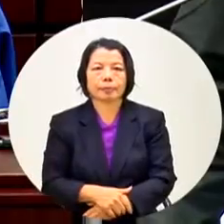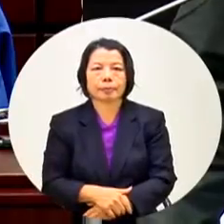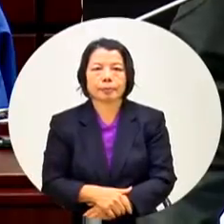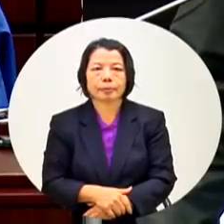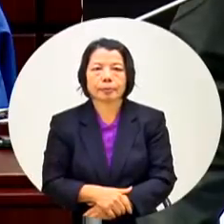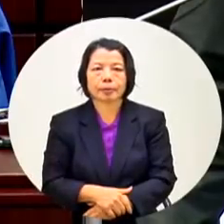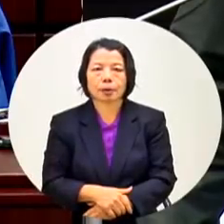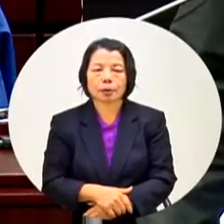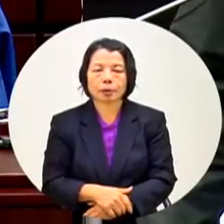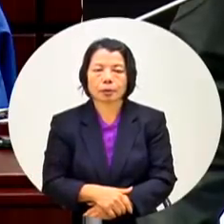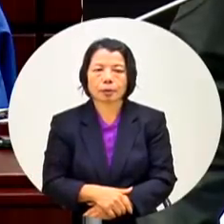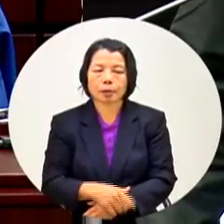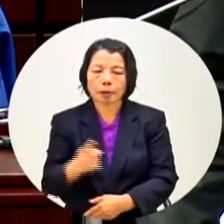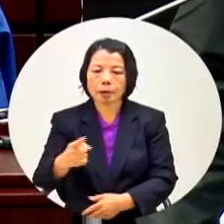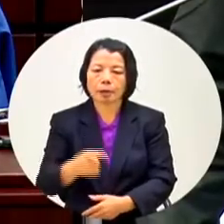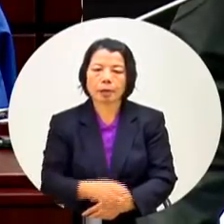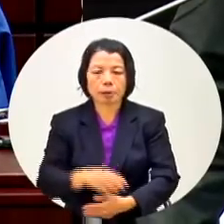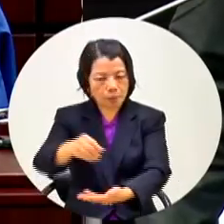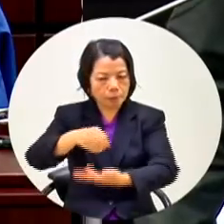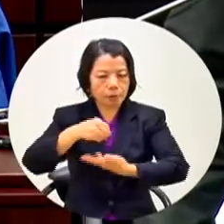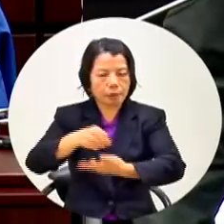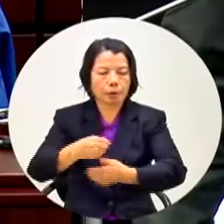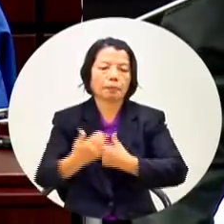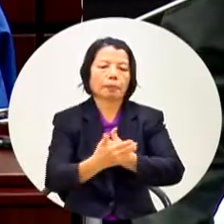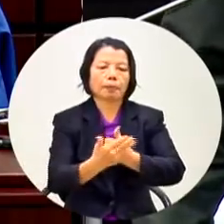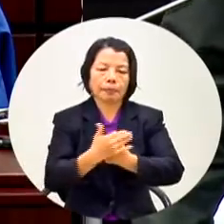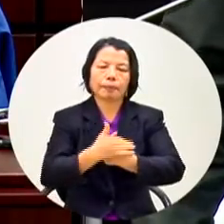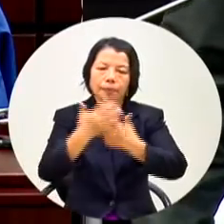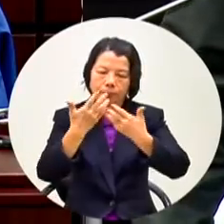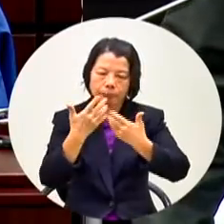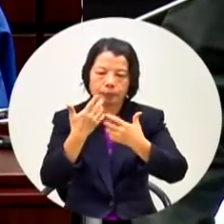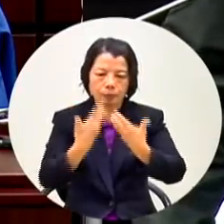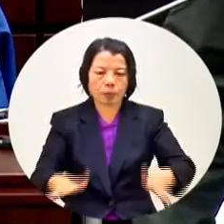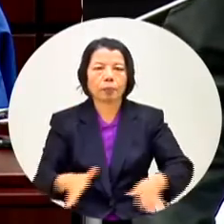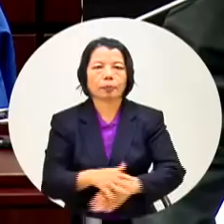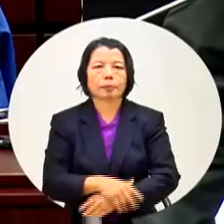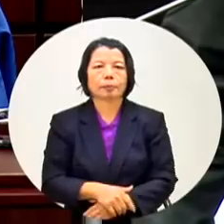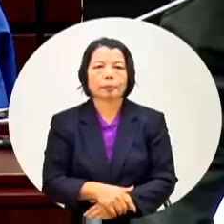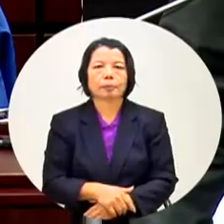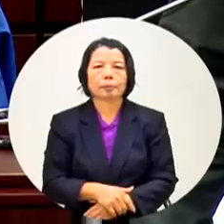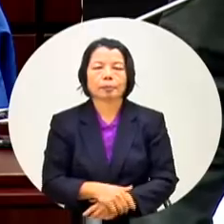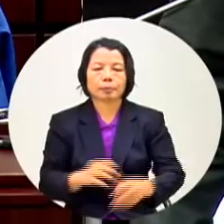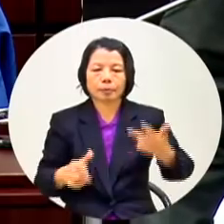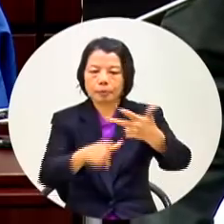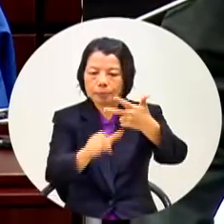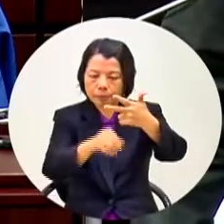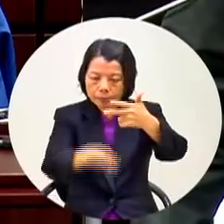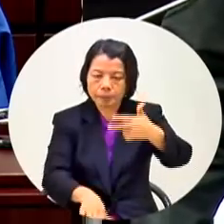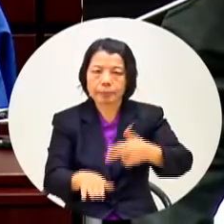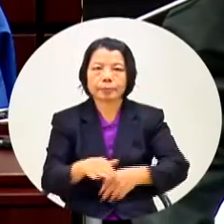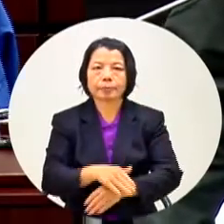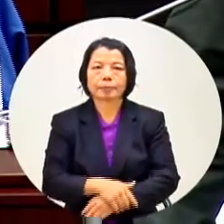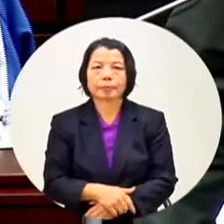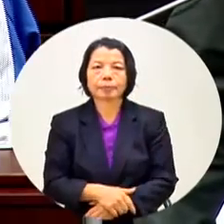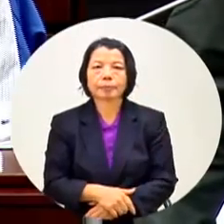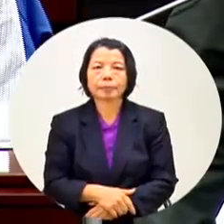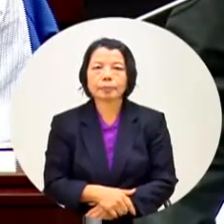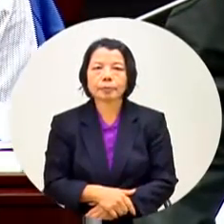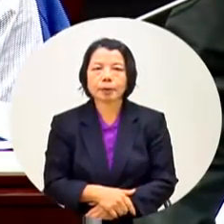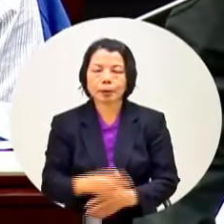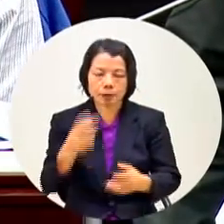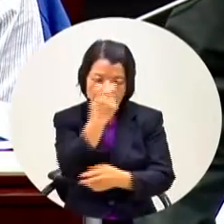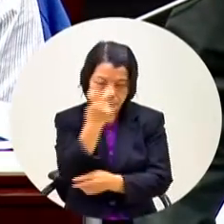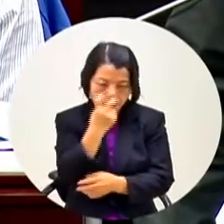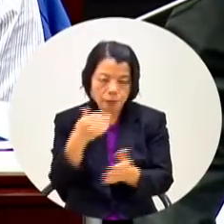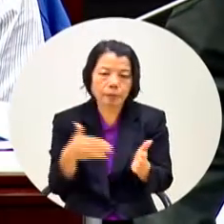大的帮助。那后半年整个检讨之后，您会可以看到，我想啊，您的意见可能会